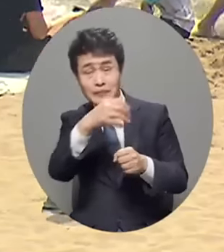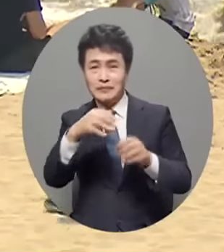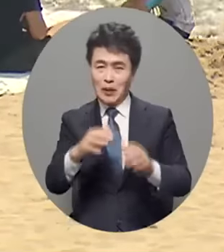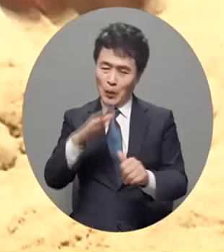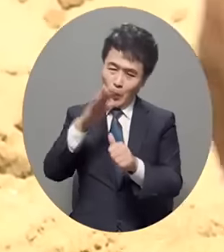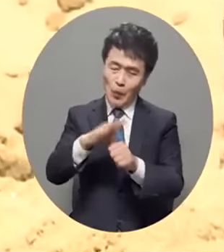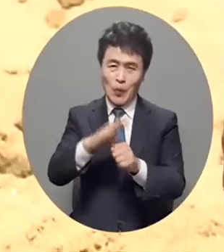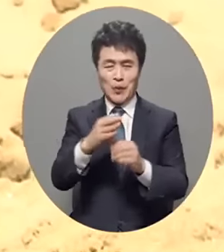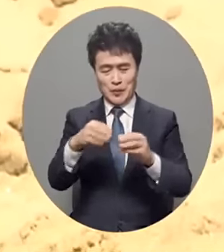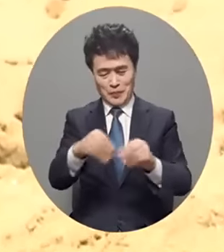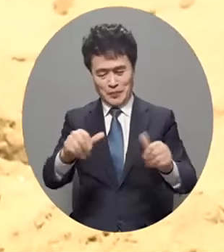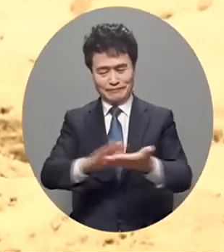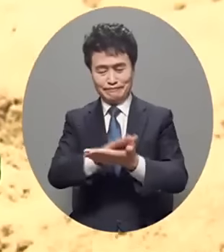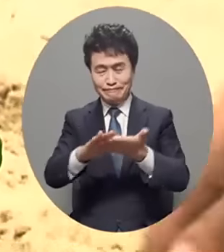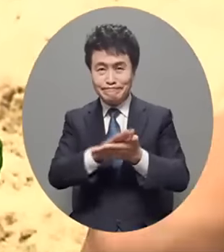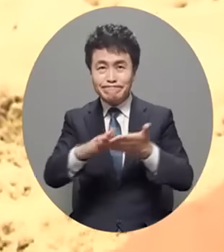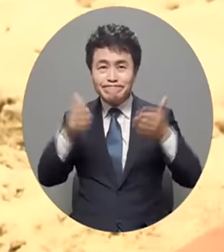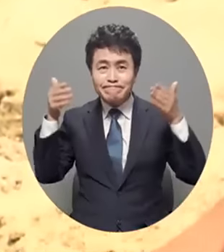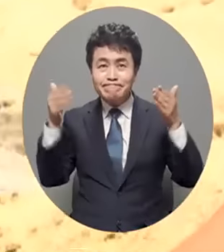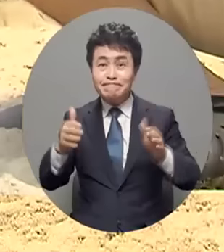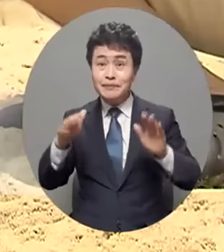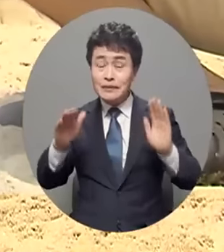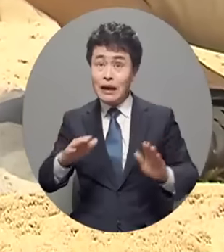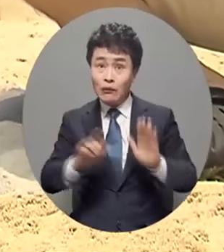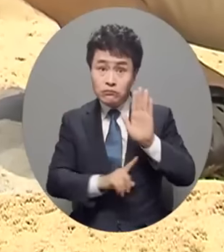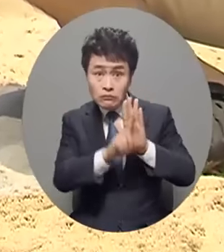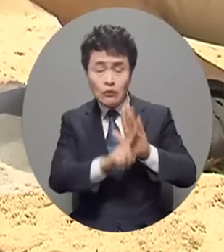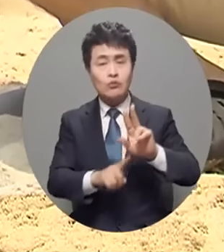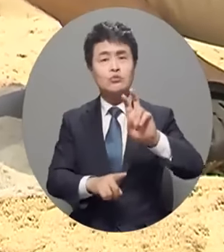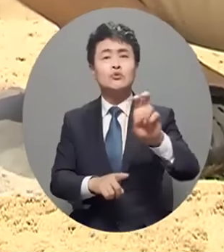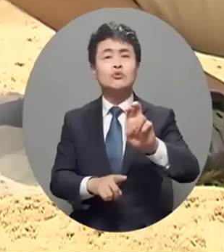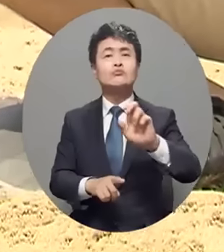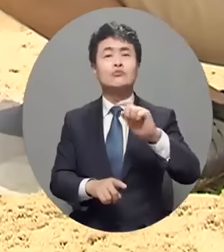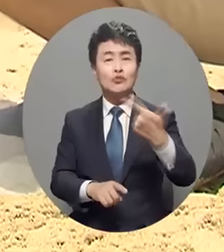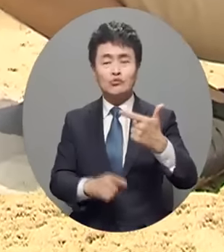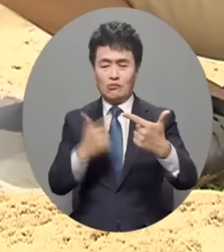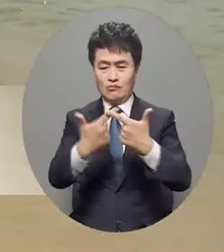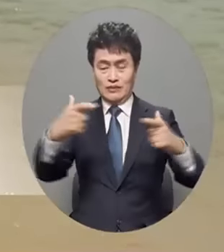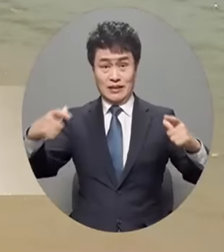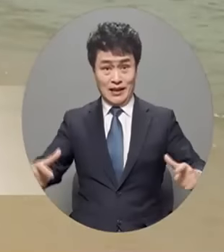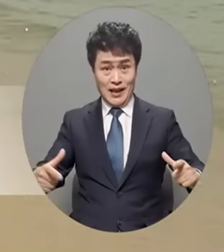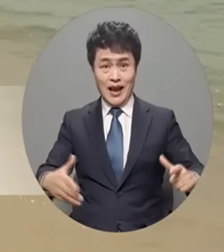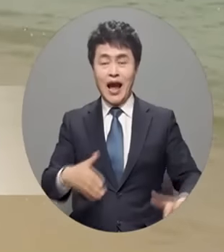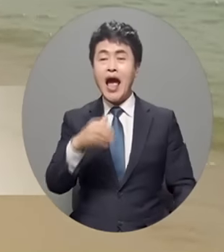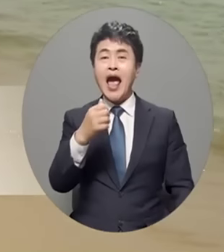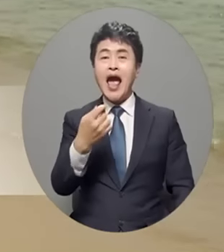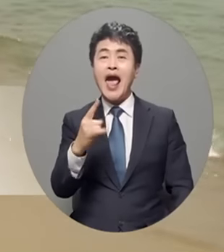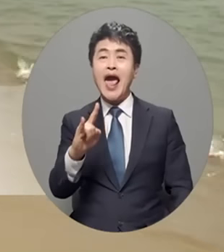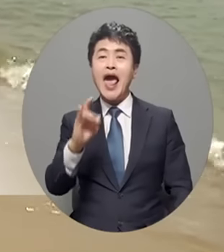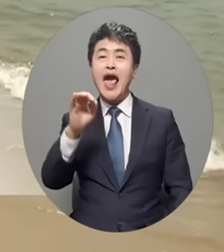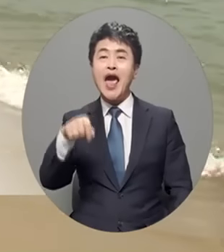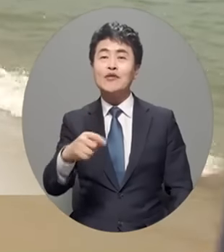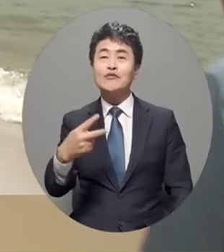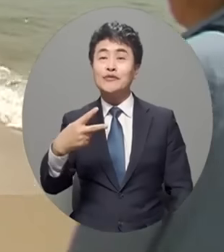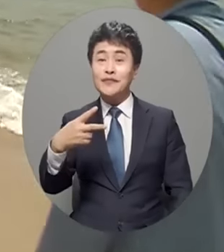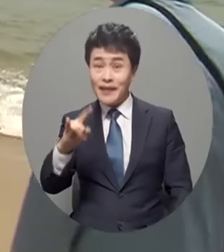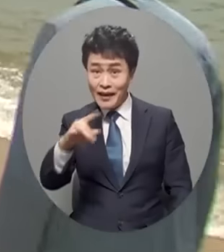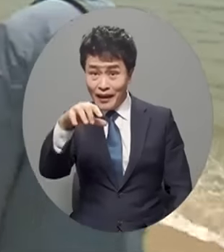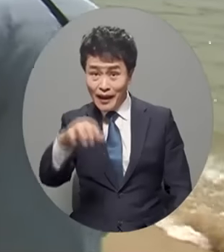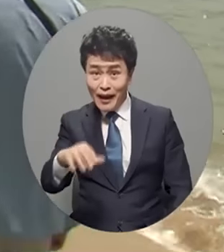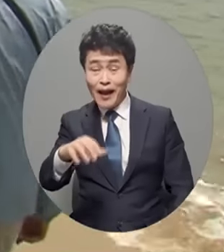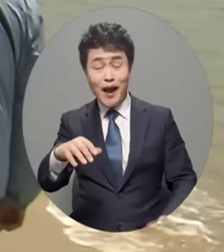아이들은 모래놀이에 열중입니다. 오늘 최고 기온이 26도를 넘긴 부산에선 해운대 해수욕장에 때이른 피서객들이